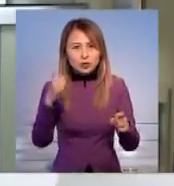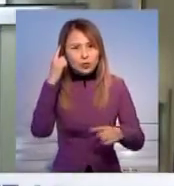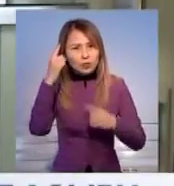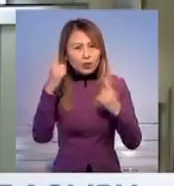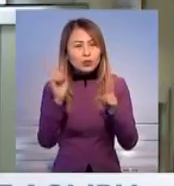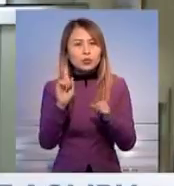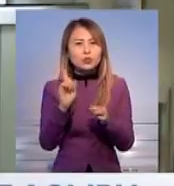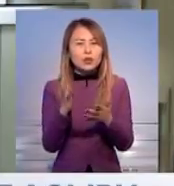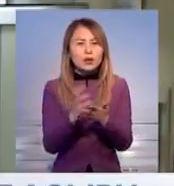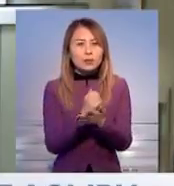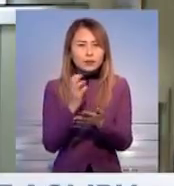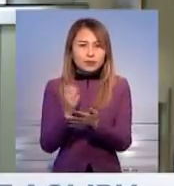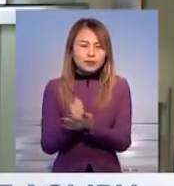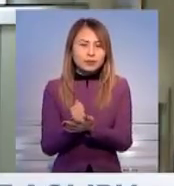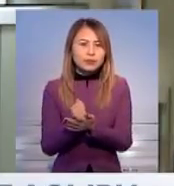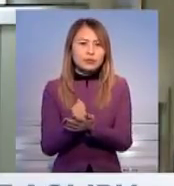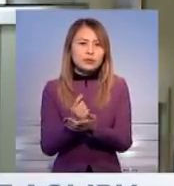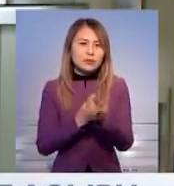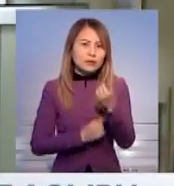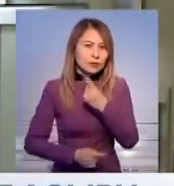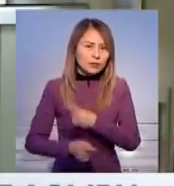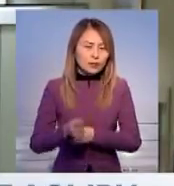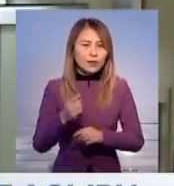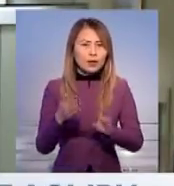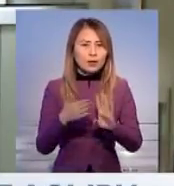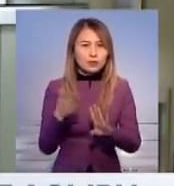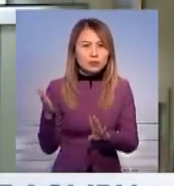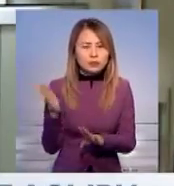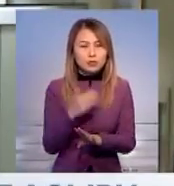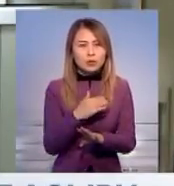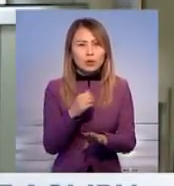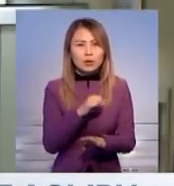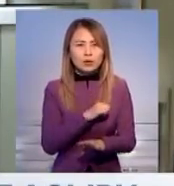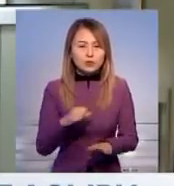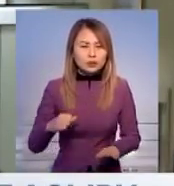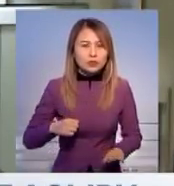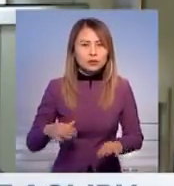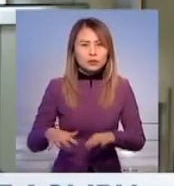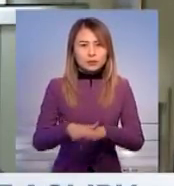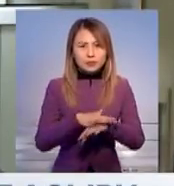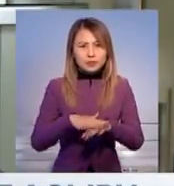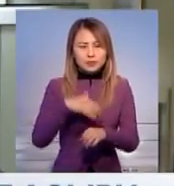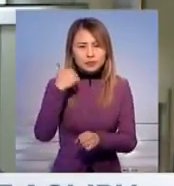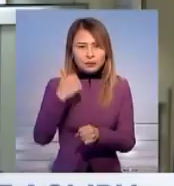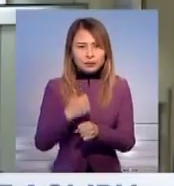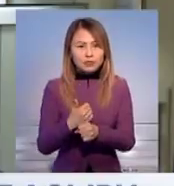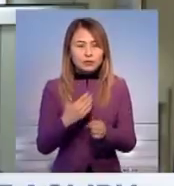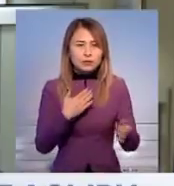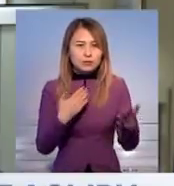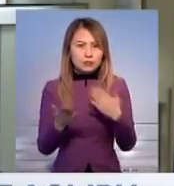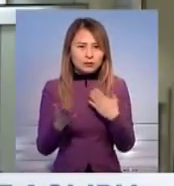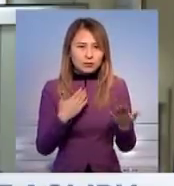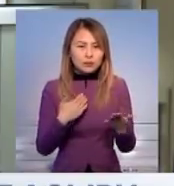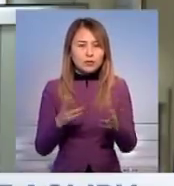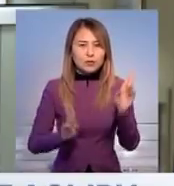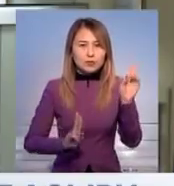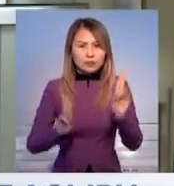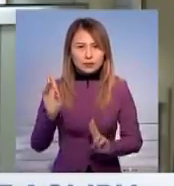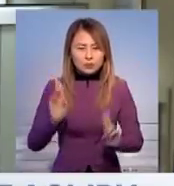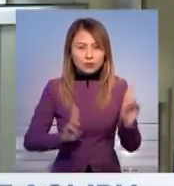ойлардың жетуі, сондықтан қайтадан қайтуы біздің билік пен халықтың ортасындағы бір